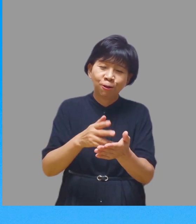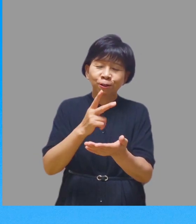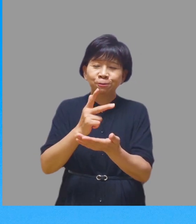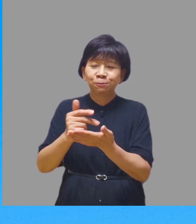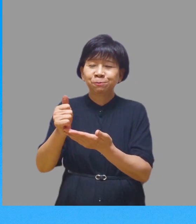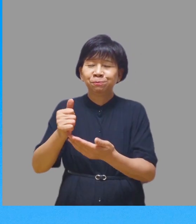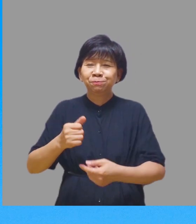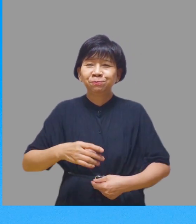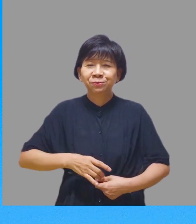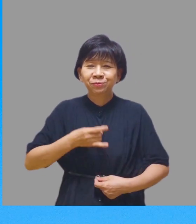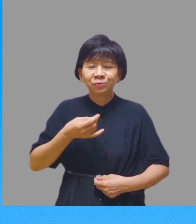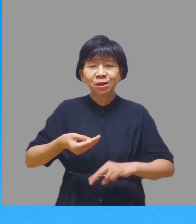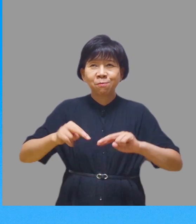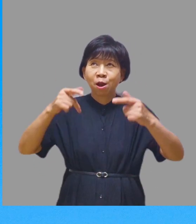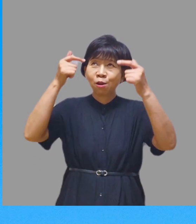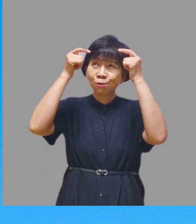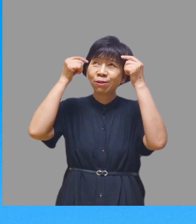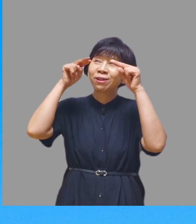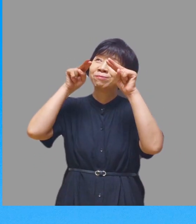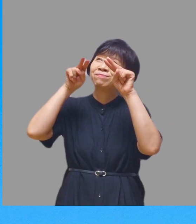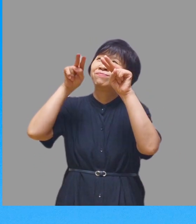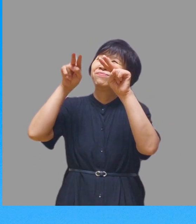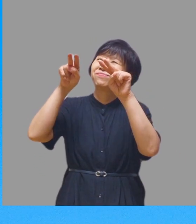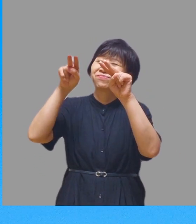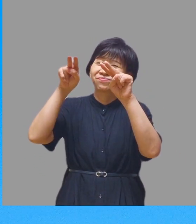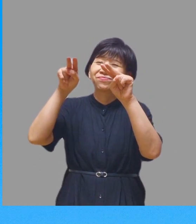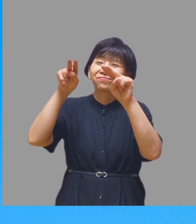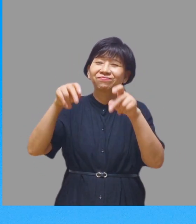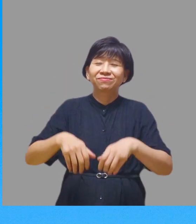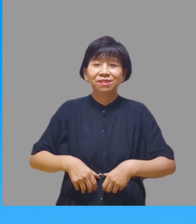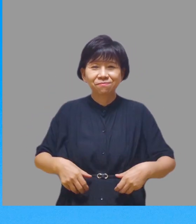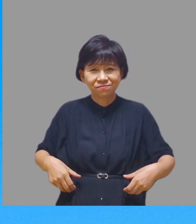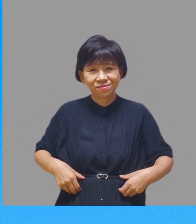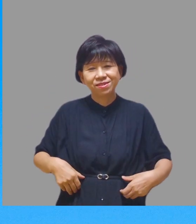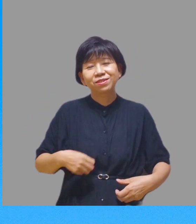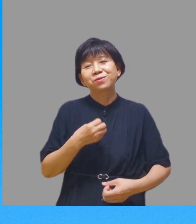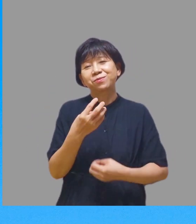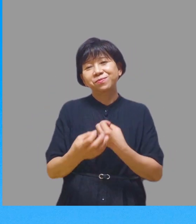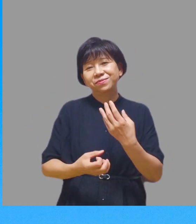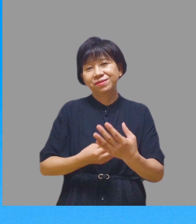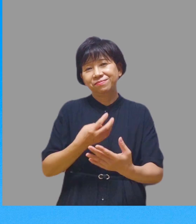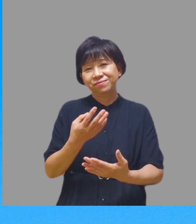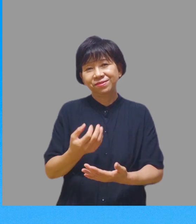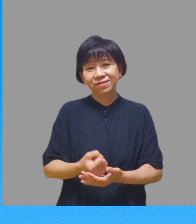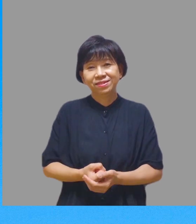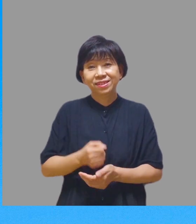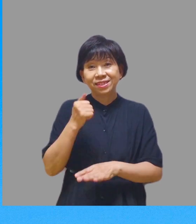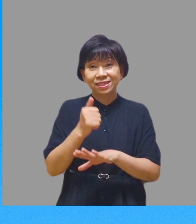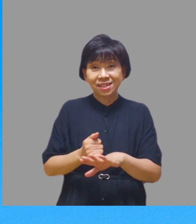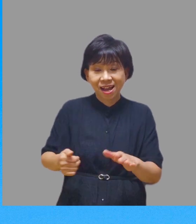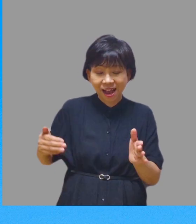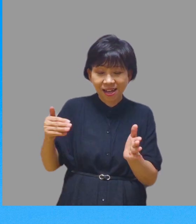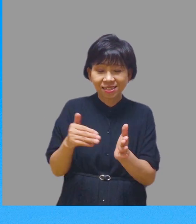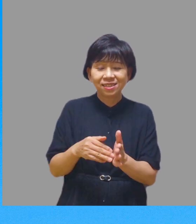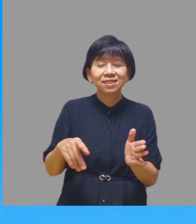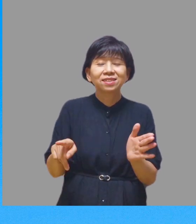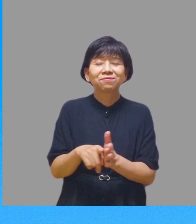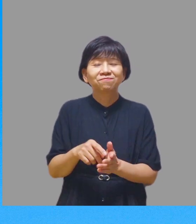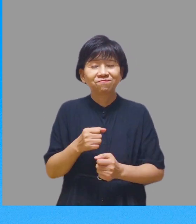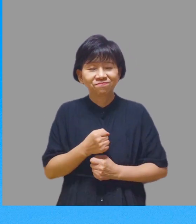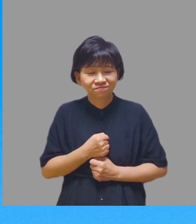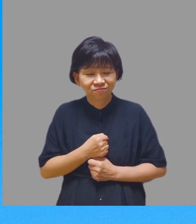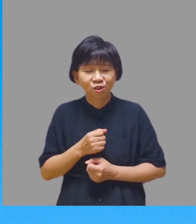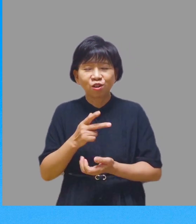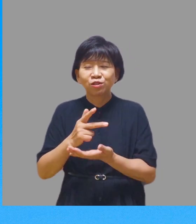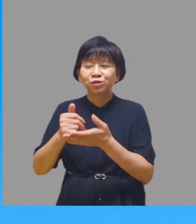면류관을 바라본다고 바울이 담대하게 말하고 있습니다. 결국 끝까지 달려가는 신앙만이 주님